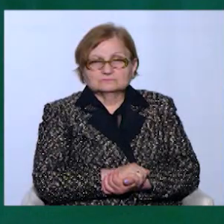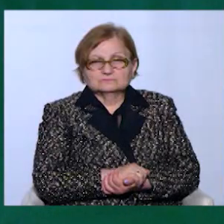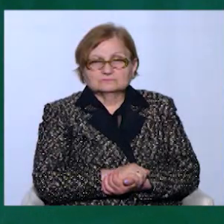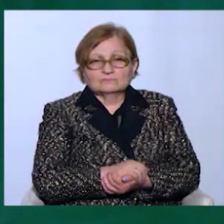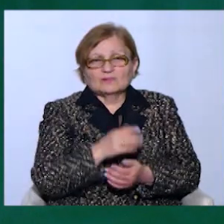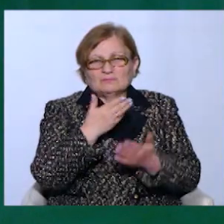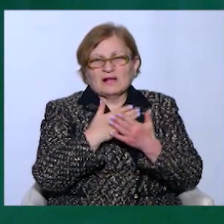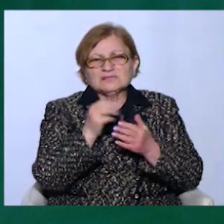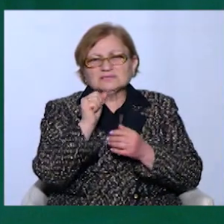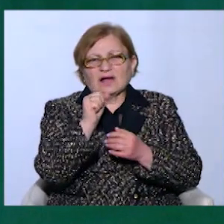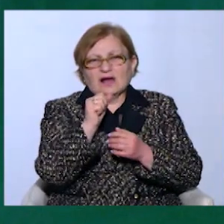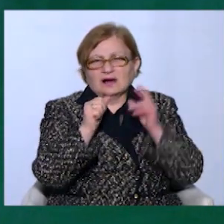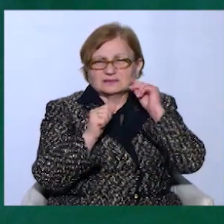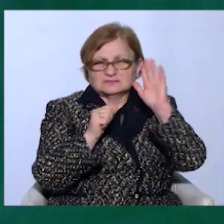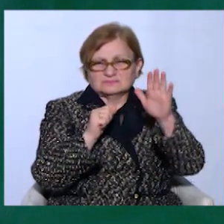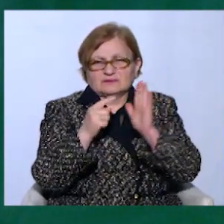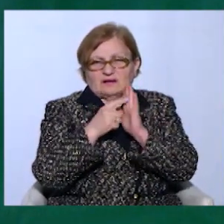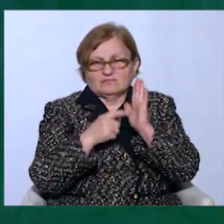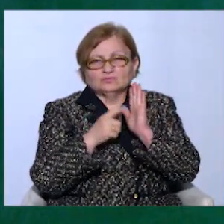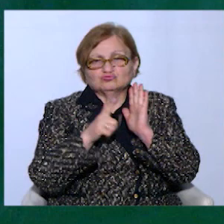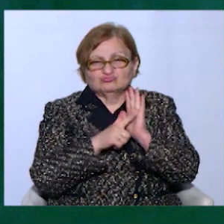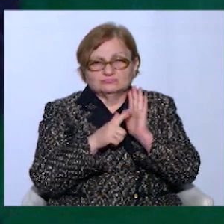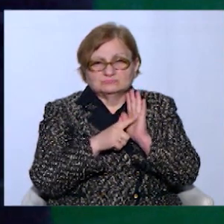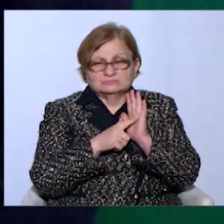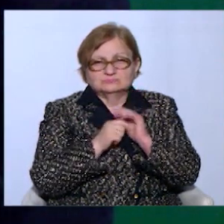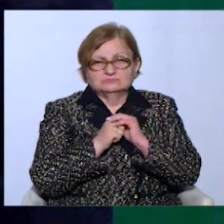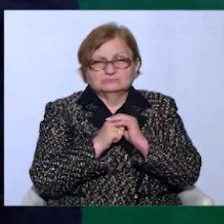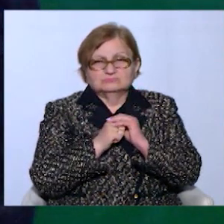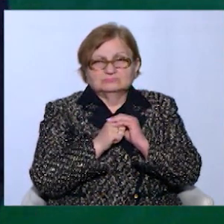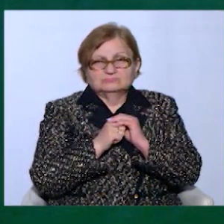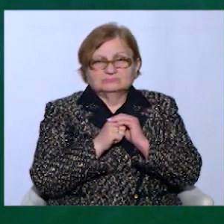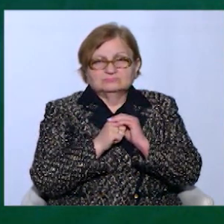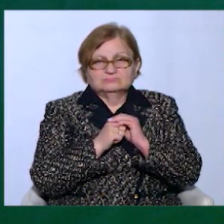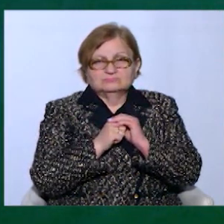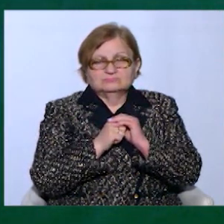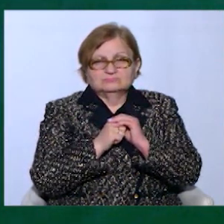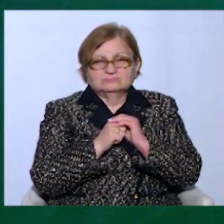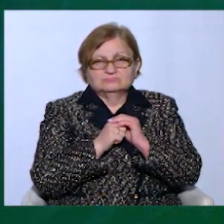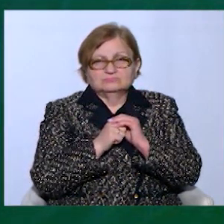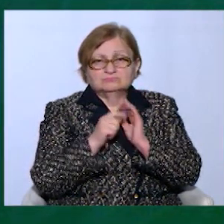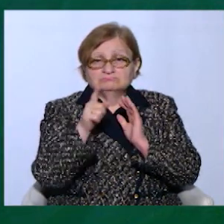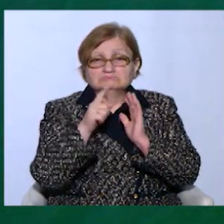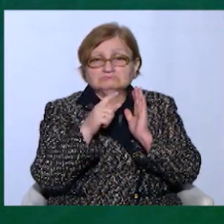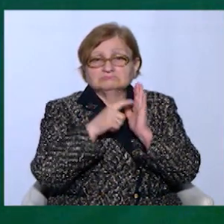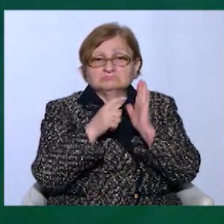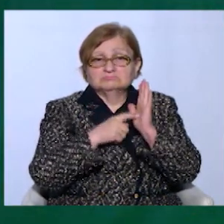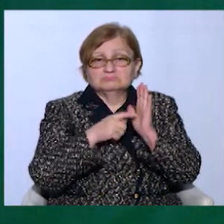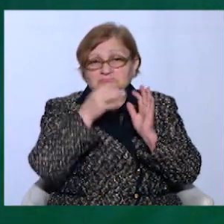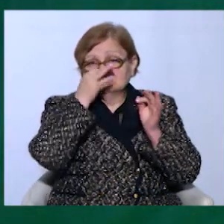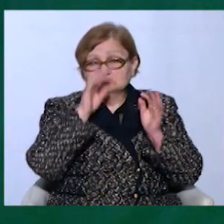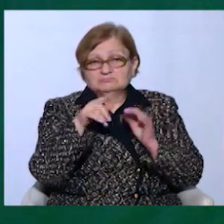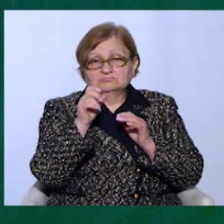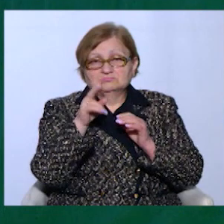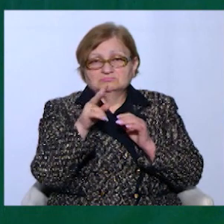მე 12-ზეო, 7-ზეო. კი ბატონო. განაყოფი არის 12-იო